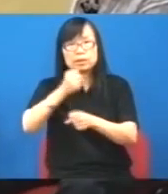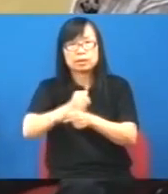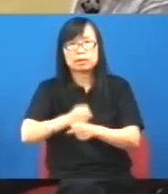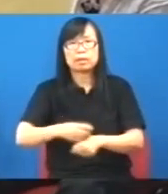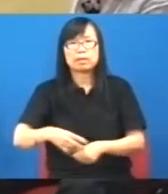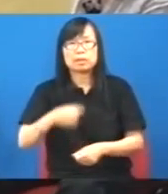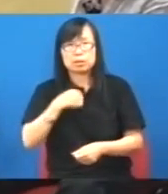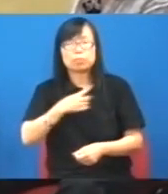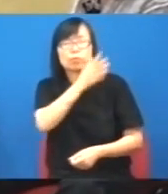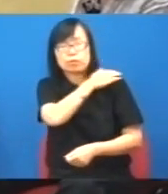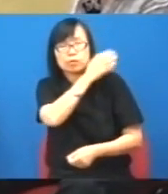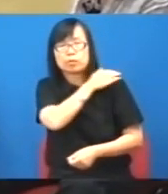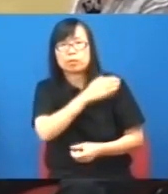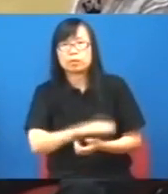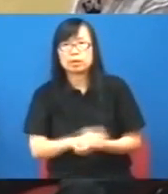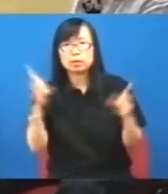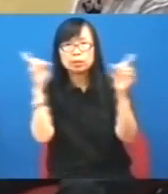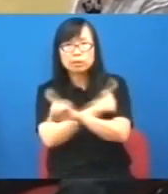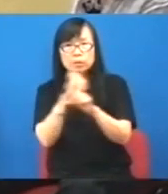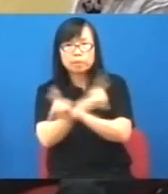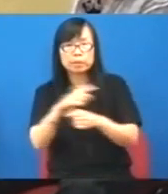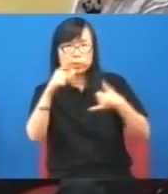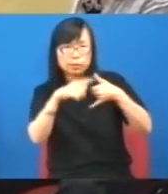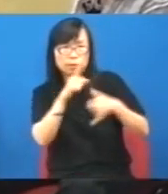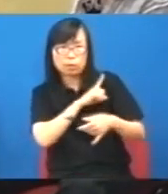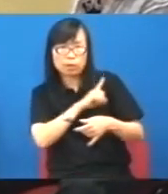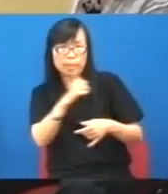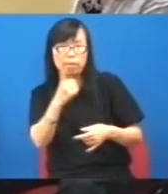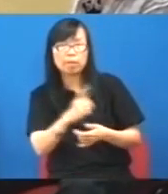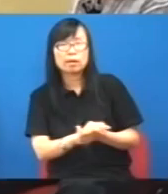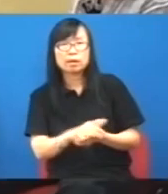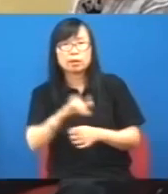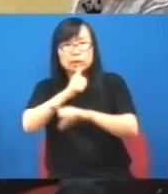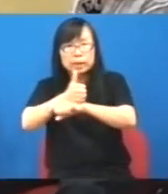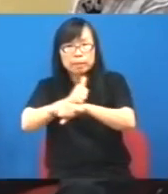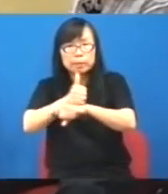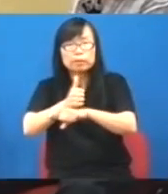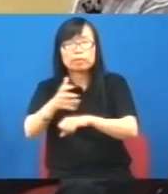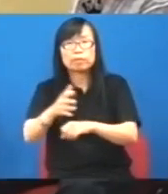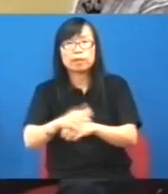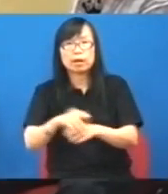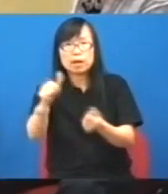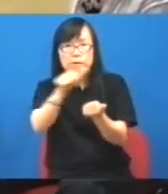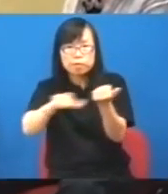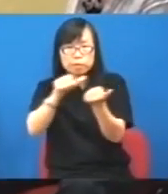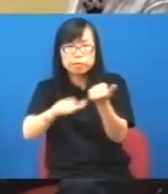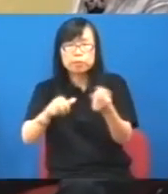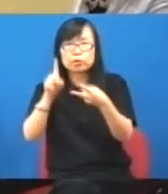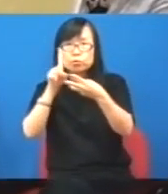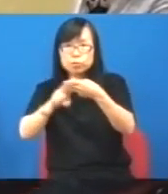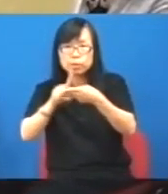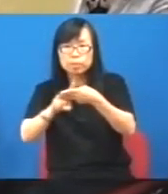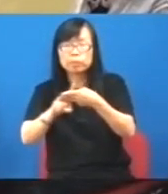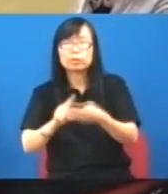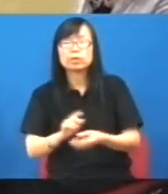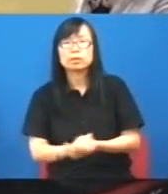位負責啊嘛。你如果你代表你話你個人啊，你基本法。委員會個副主任喎， 你出嚟講都唔係咩